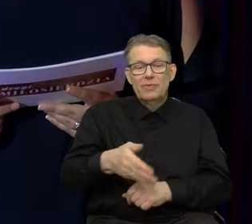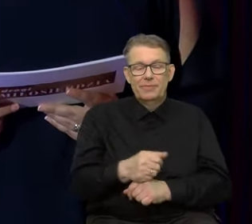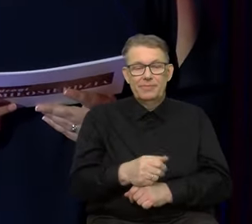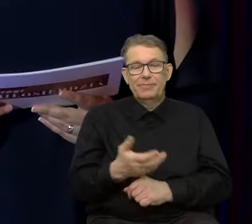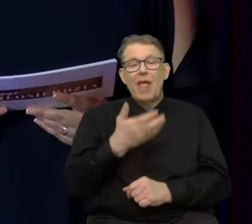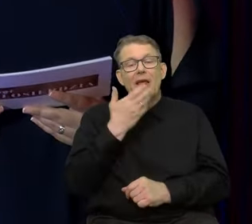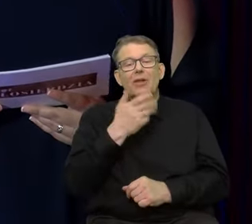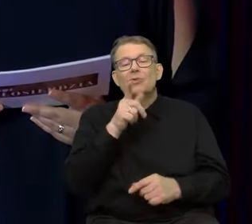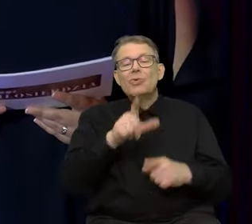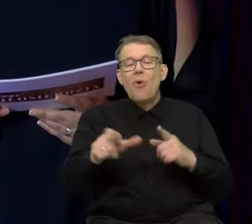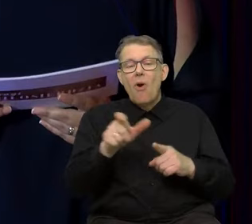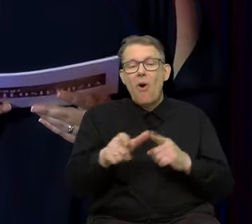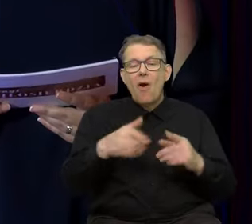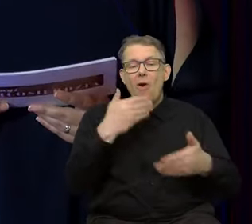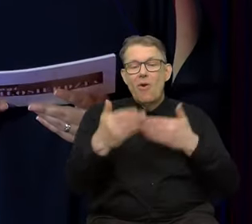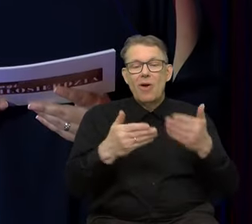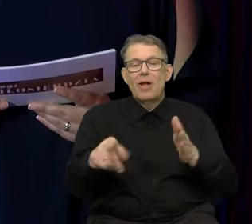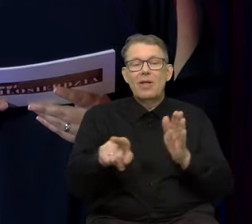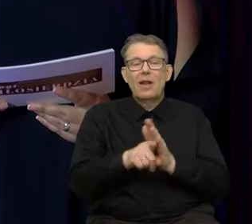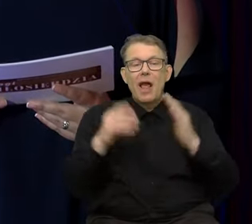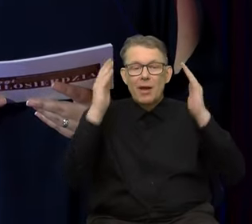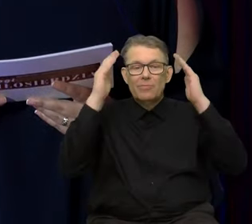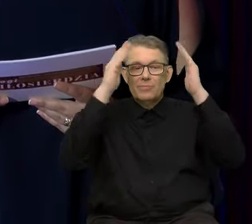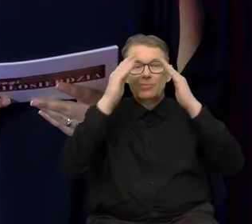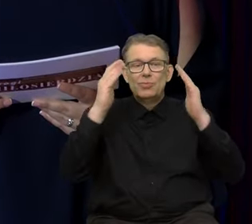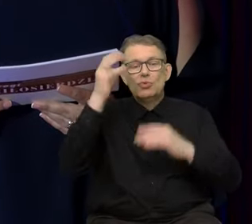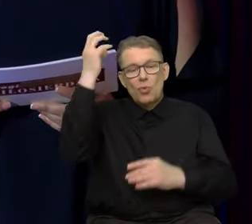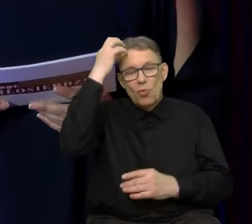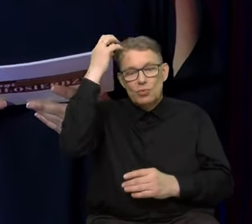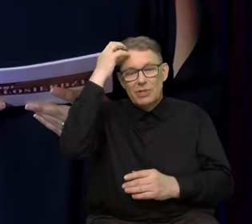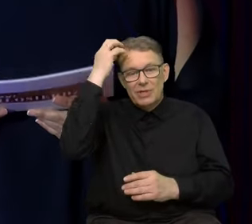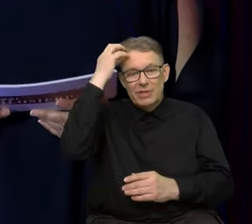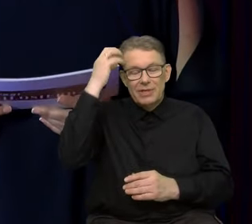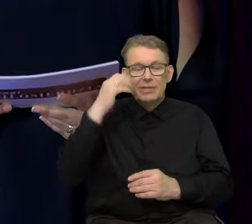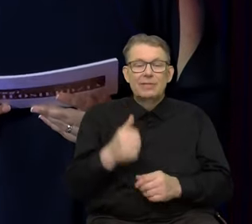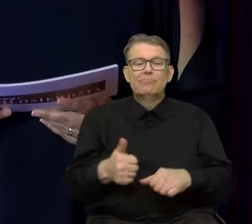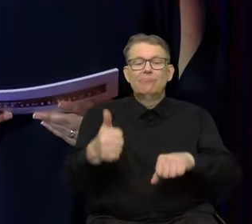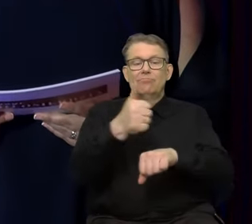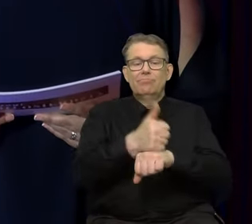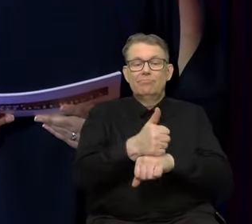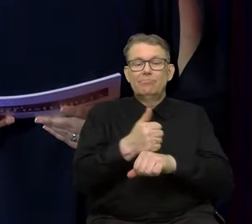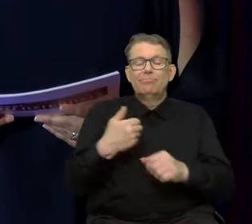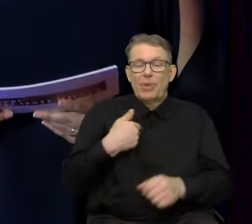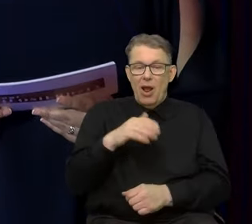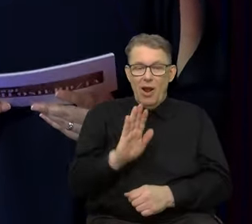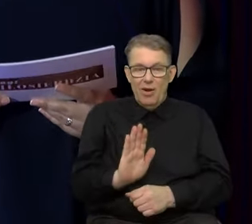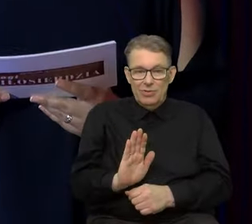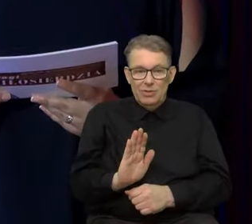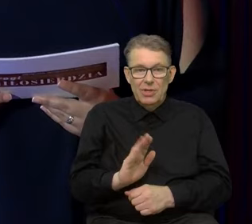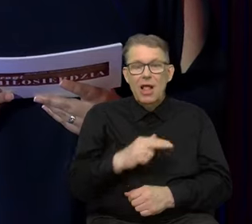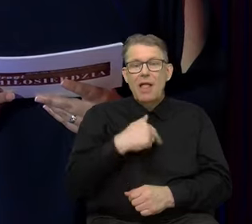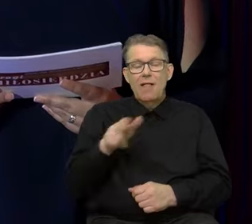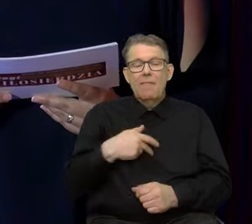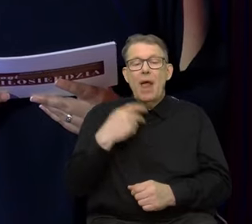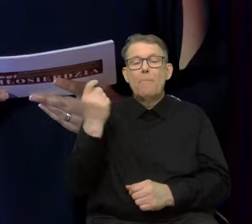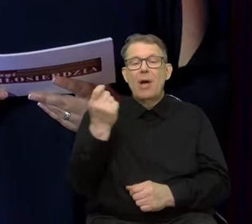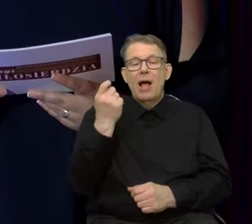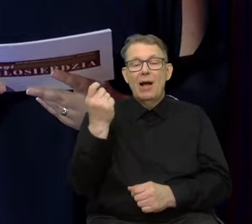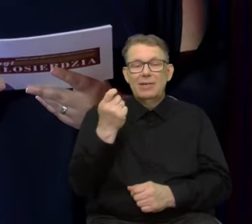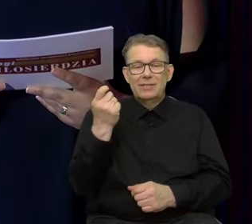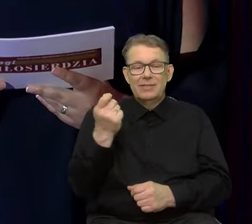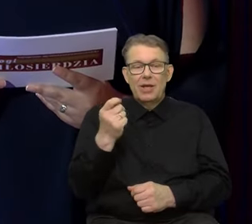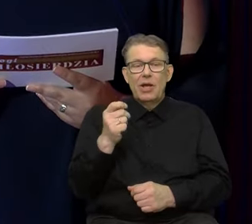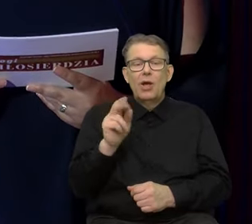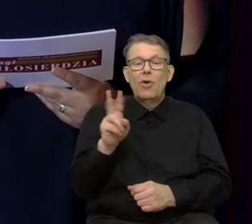słowa pozdrowienia kierujemy do arcybiskupa Józefa Gustka, metropolity białostockiego, naszego pasterza,